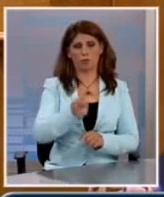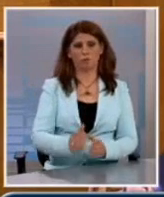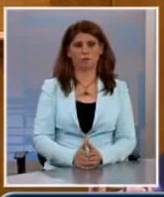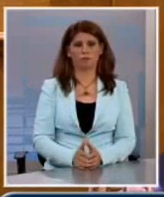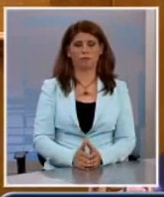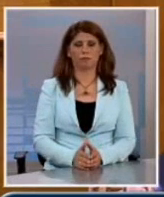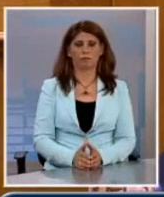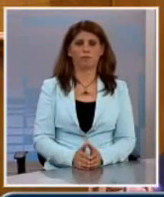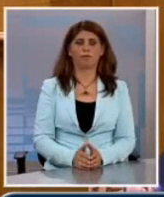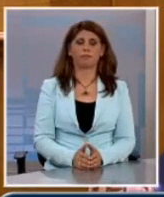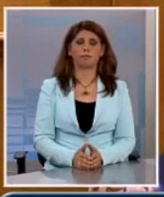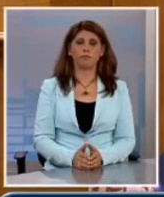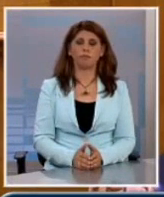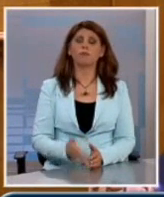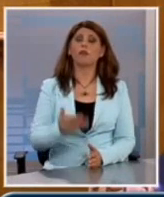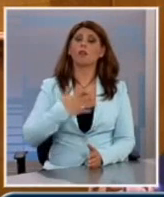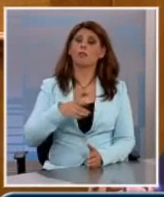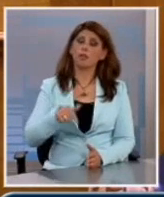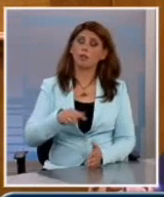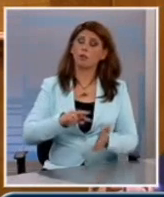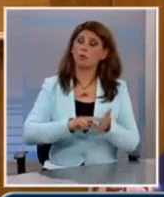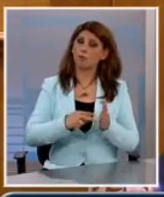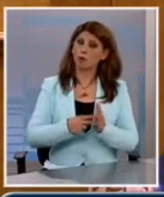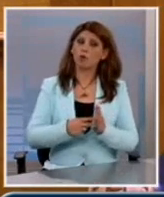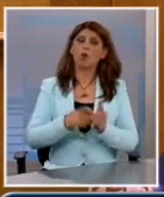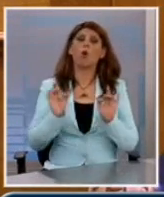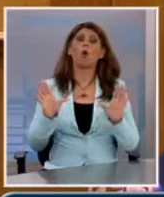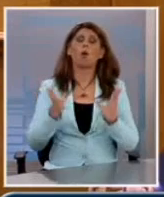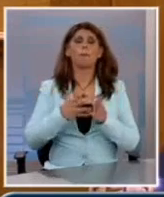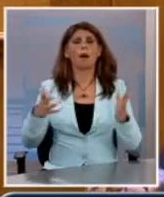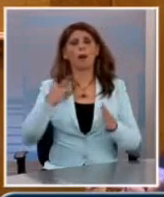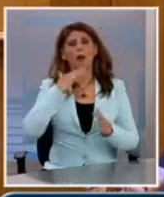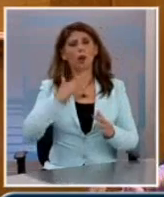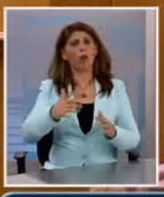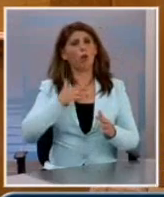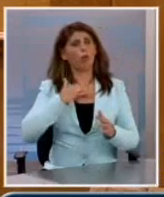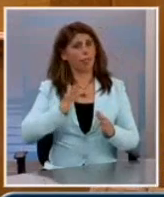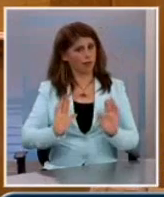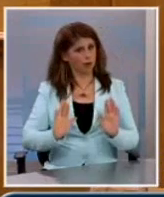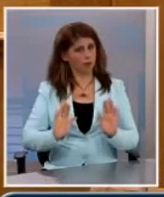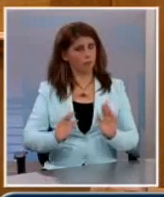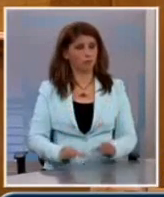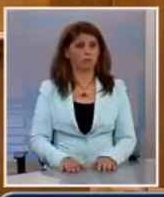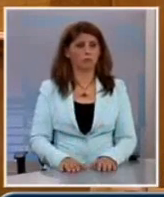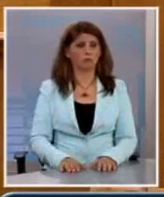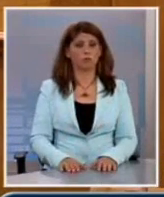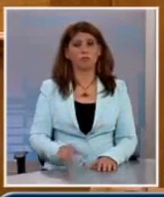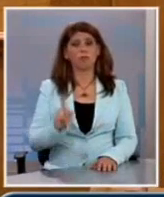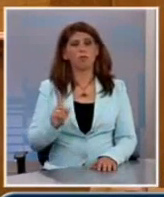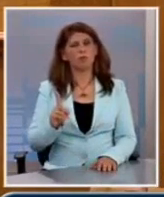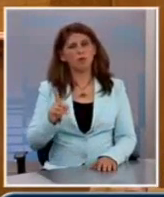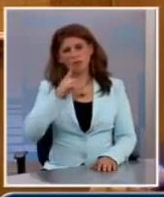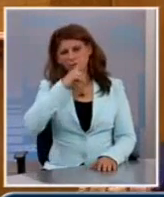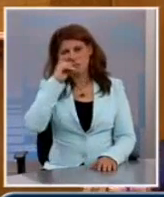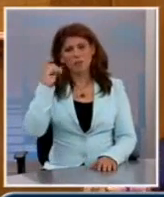Θα ήθελα λοιπόν σήμερα με προσοχή και χωρίς μεγάλα λόγια και τυμπανοκρουσίες, καθότι μια πολύ σύνθετη και